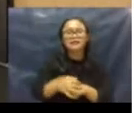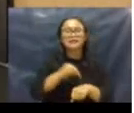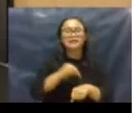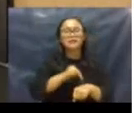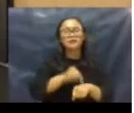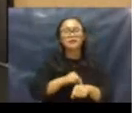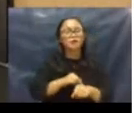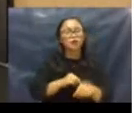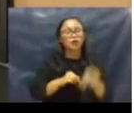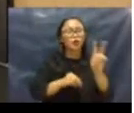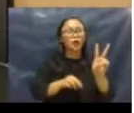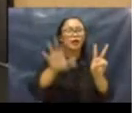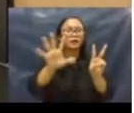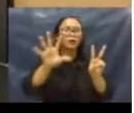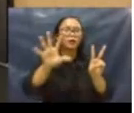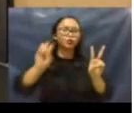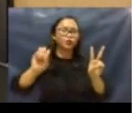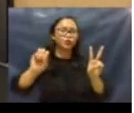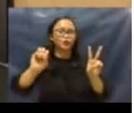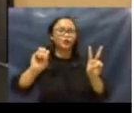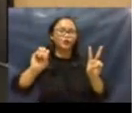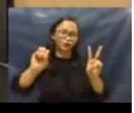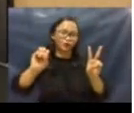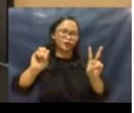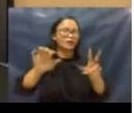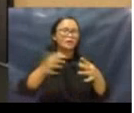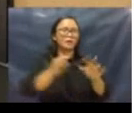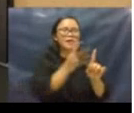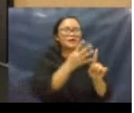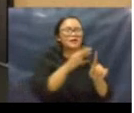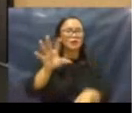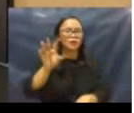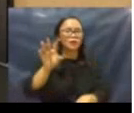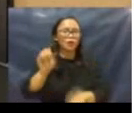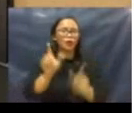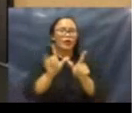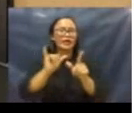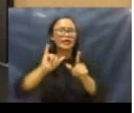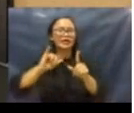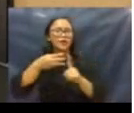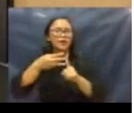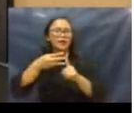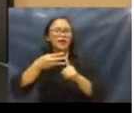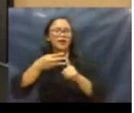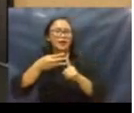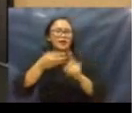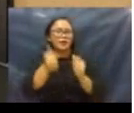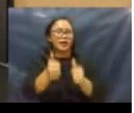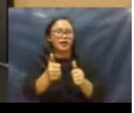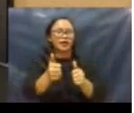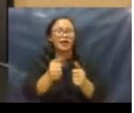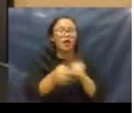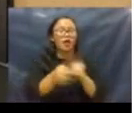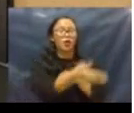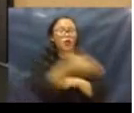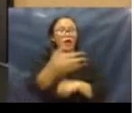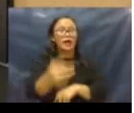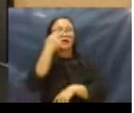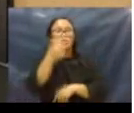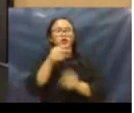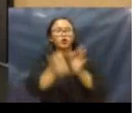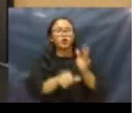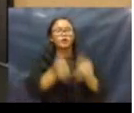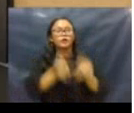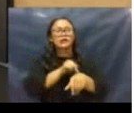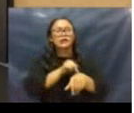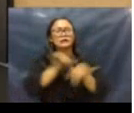2.50. Jadi 14.50 waktu Indonesia bagian barat, Bapak Ibu. Nah, kalau misalnya Bapak dan Ibu sedang melihat webinar ini di waktu tersebut, berarti sedang